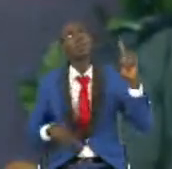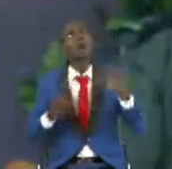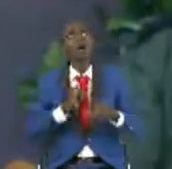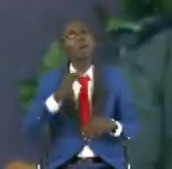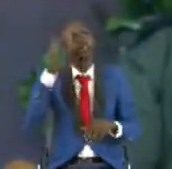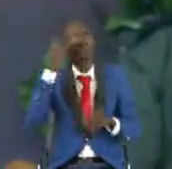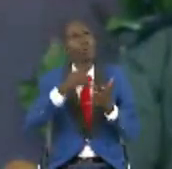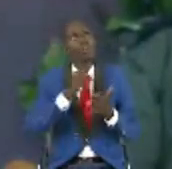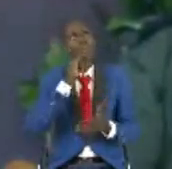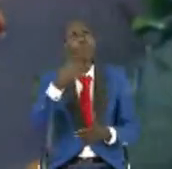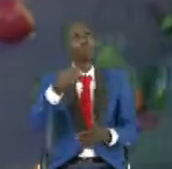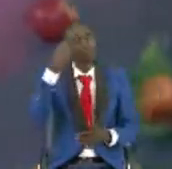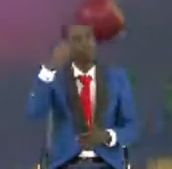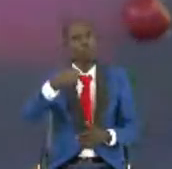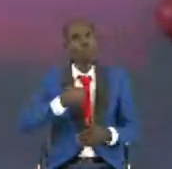sais que c'est pour moi.